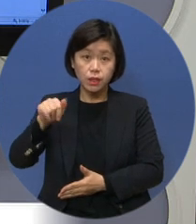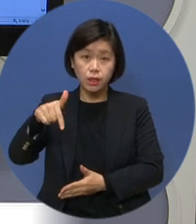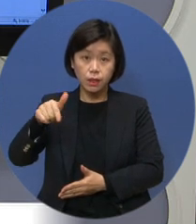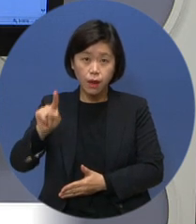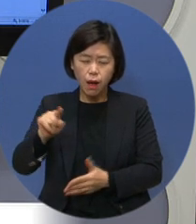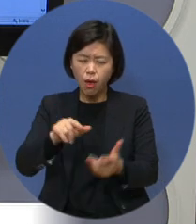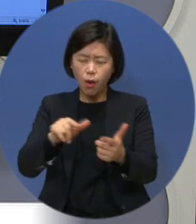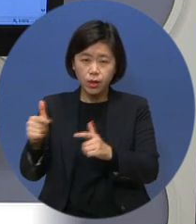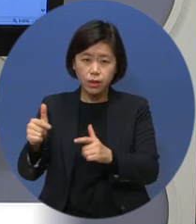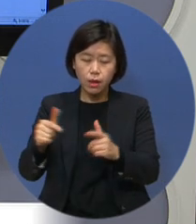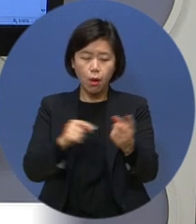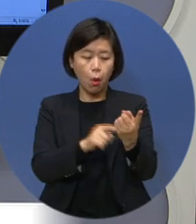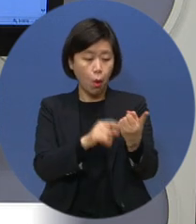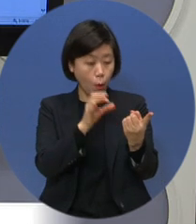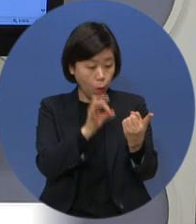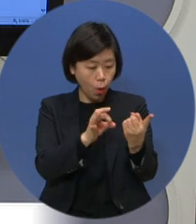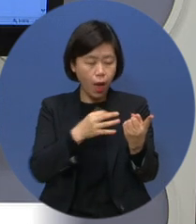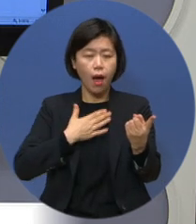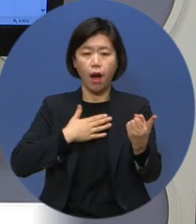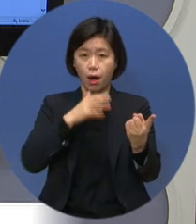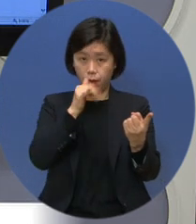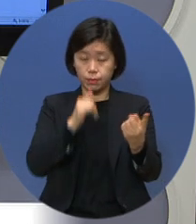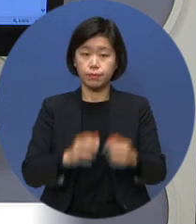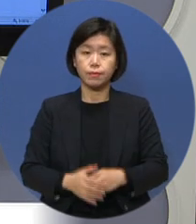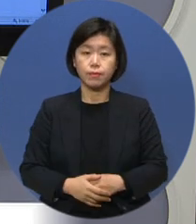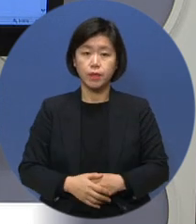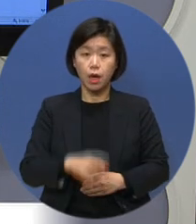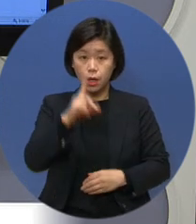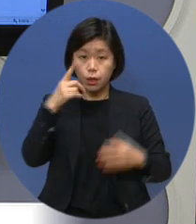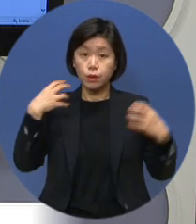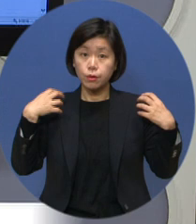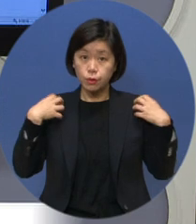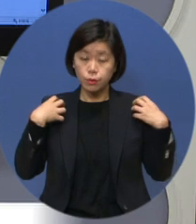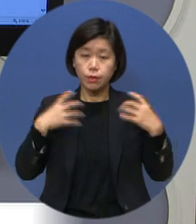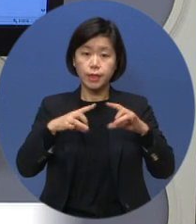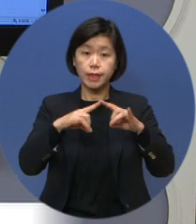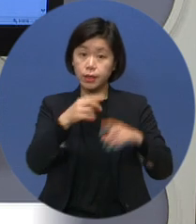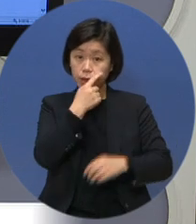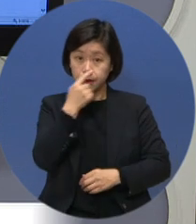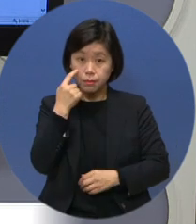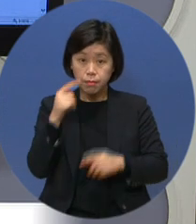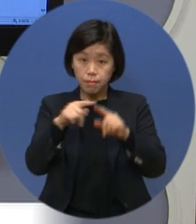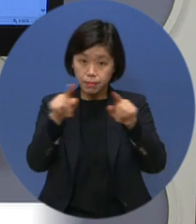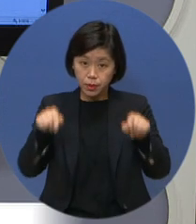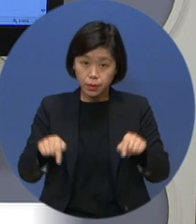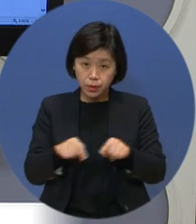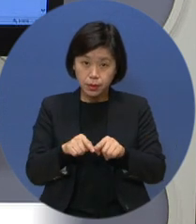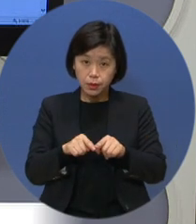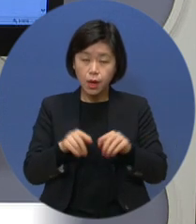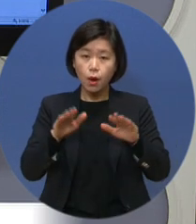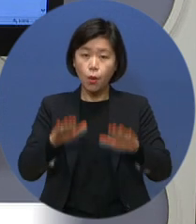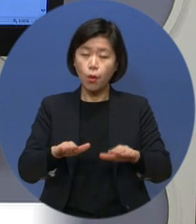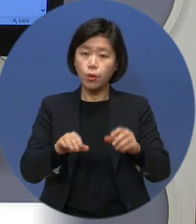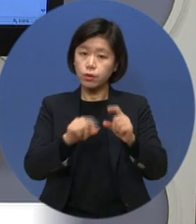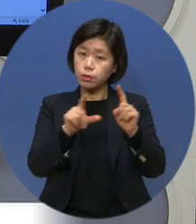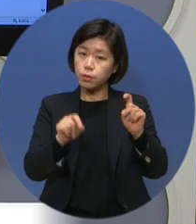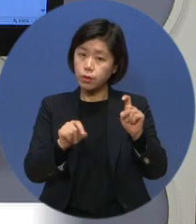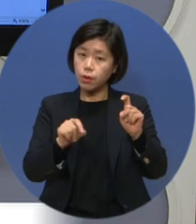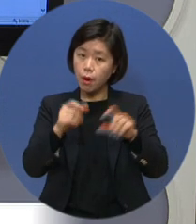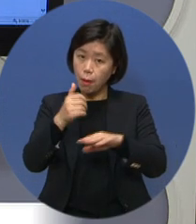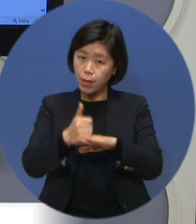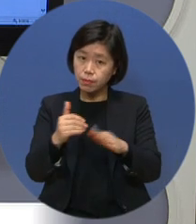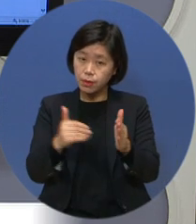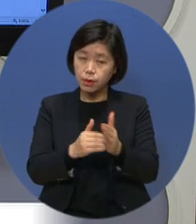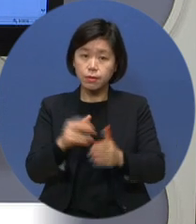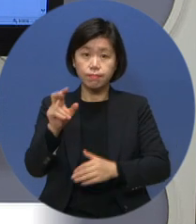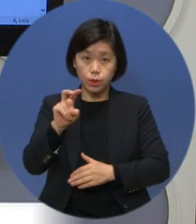확인 가능 한데요 한편 행안부는 전자 증명서를 이달 말 20종 다음달 57 종을 추가로 서비스할